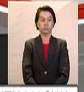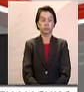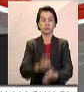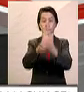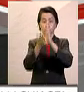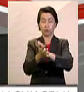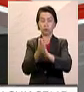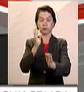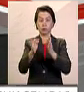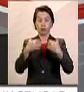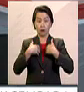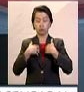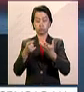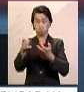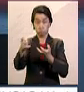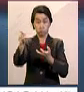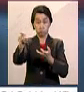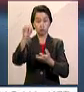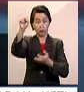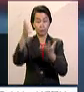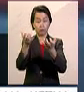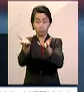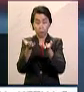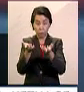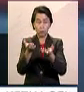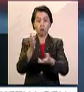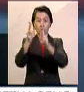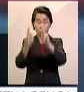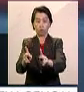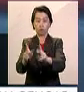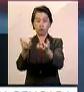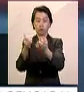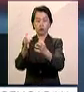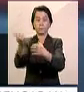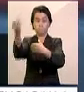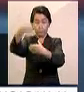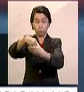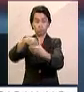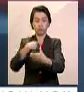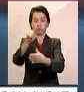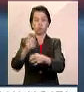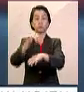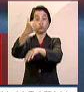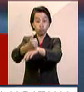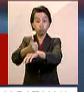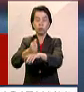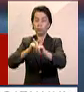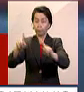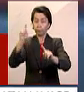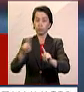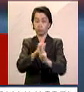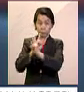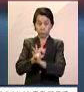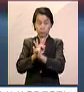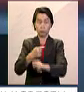Jadi kalau sekarang ada tuntutan baru dengan perkembangan orang nak masuk supaya kita tubuhkan sana, kita kena berhati-hati. Ya, jadi saya beritahu